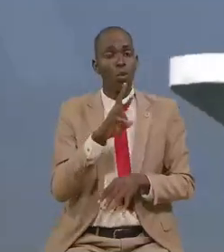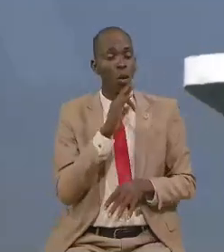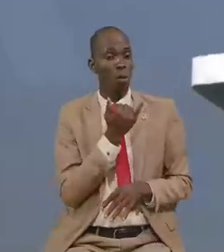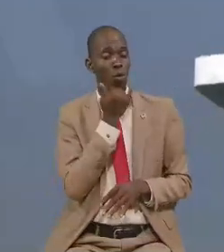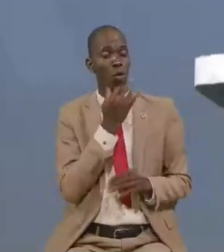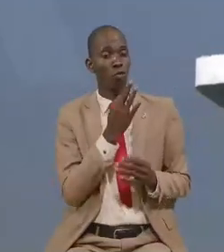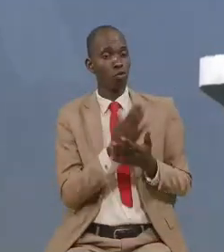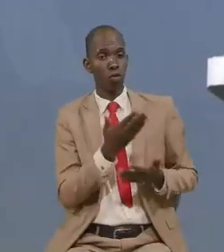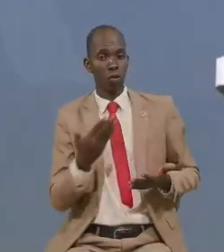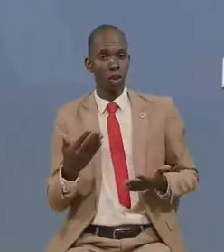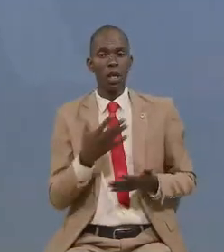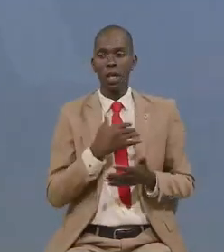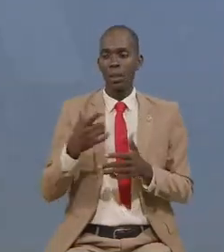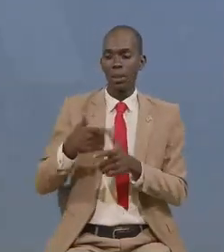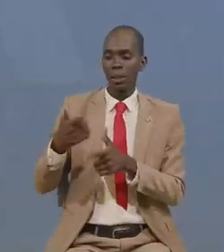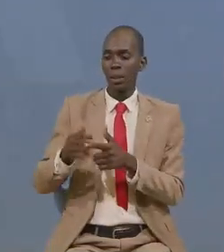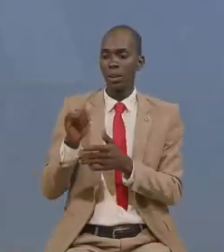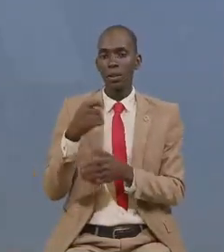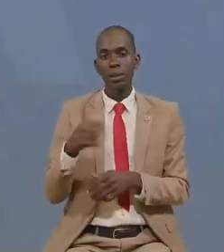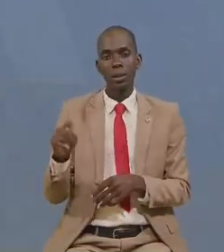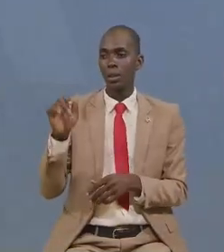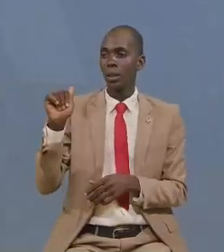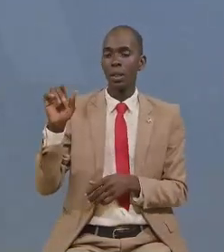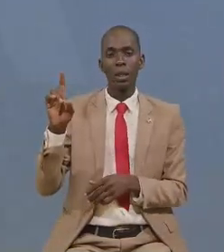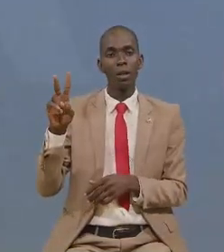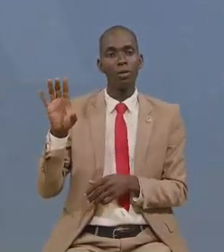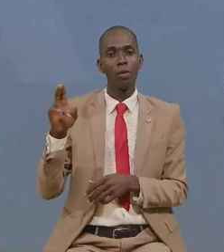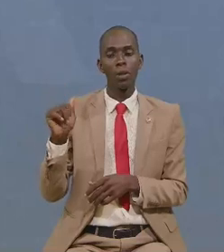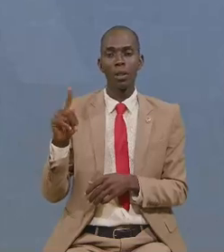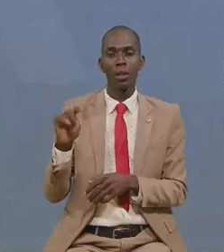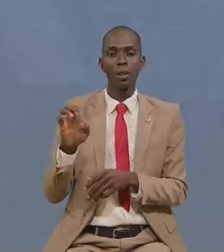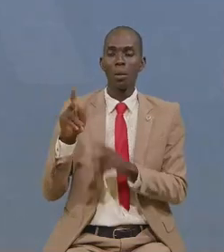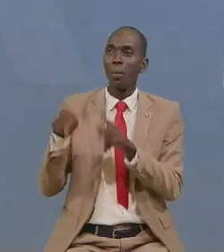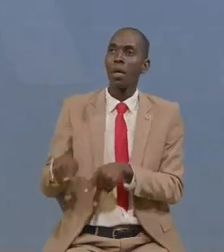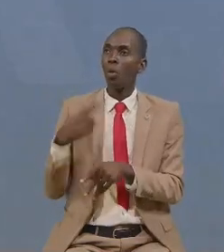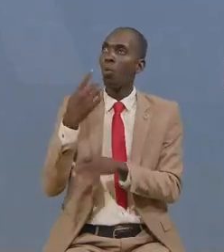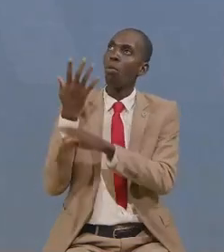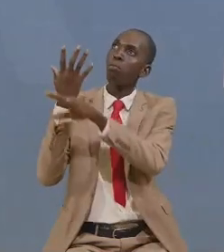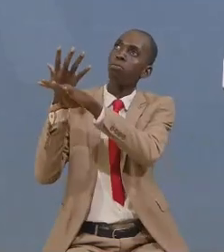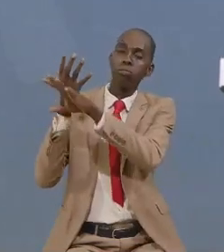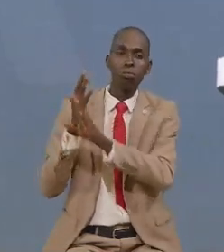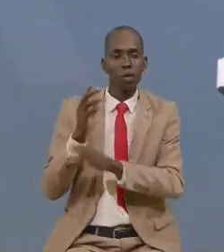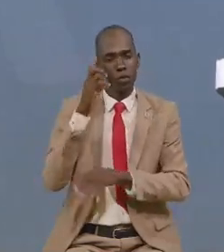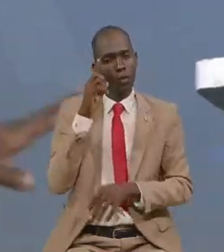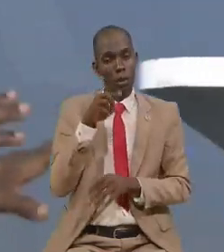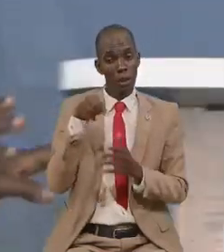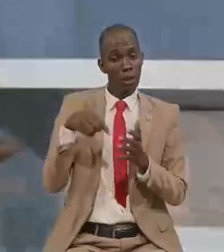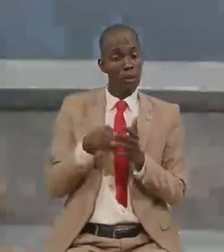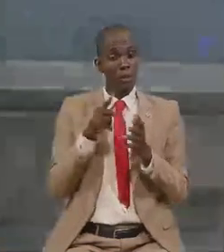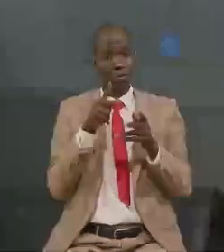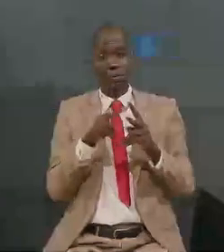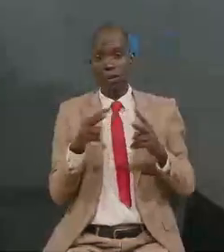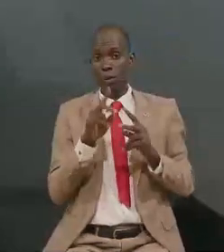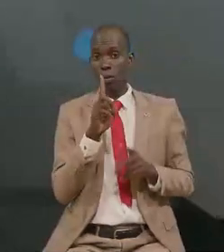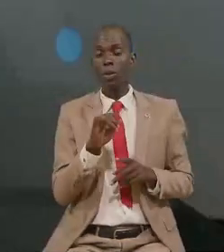et il plaide pour vous. Mais cet avocat, il est l'avocat céleste. Les